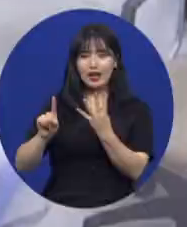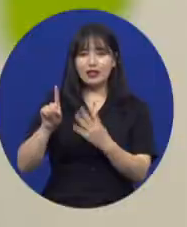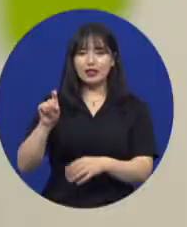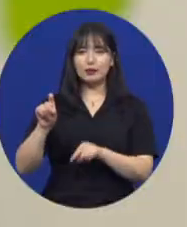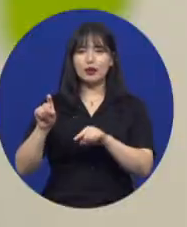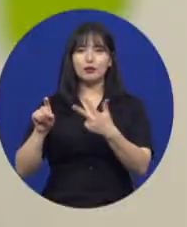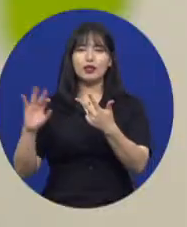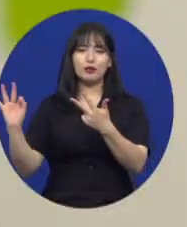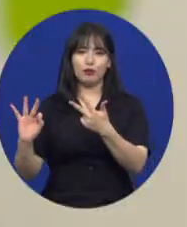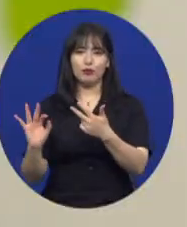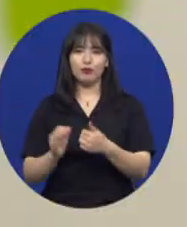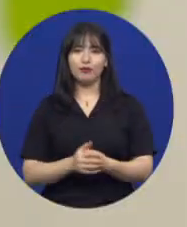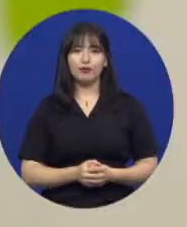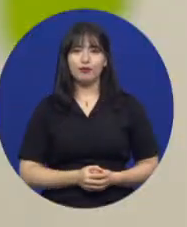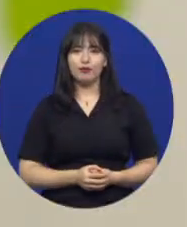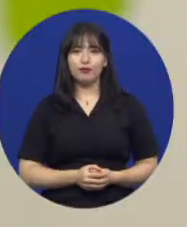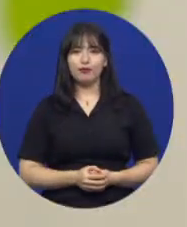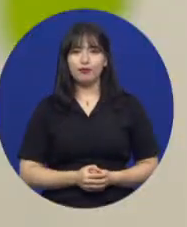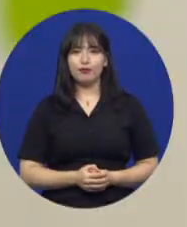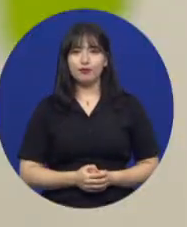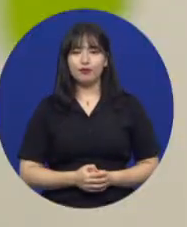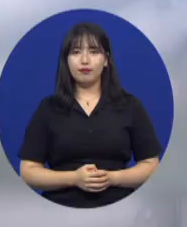11.7% 입니다